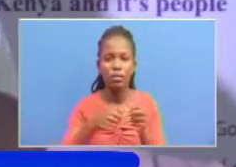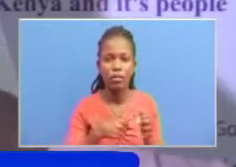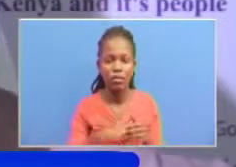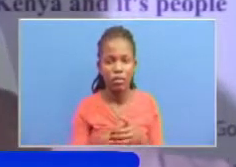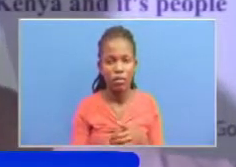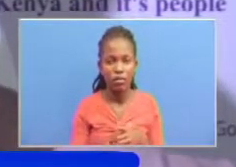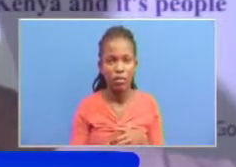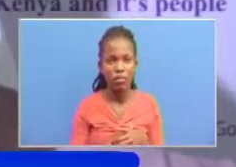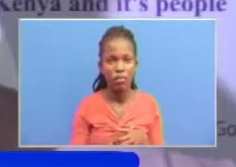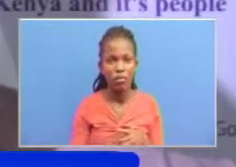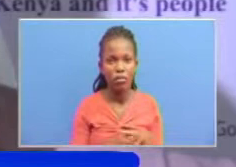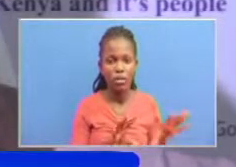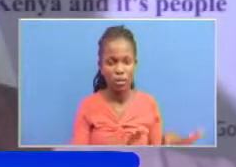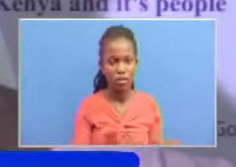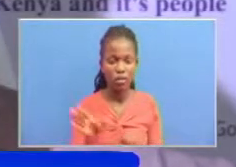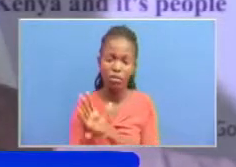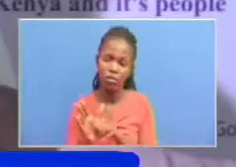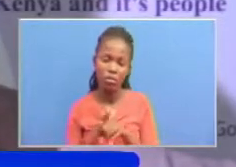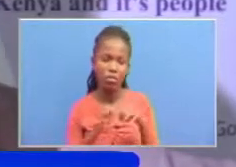wamelagiwa sana na wale wakora.